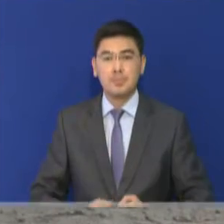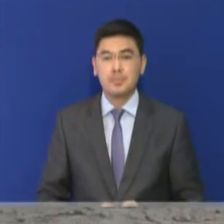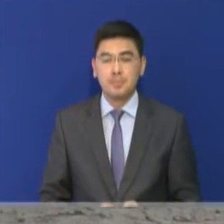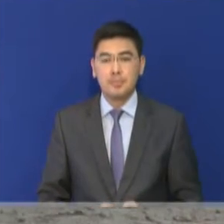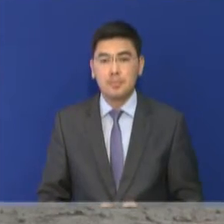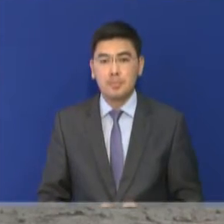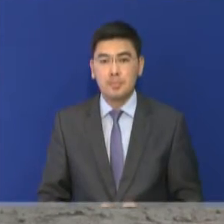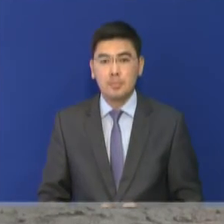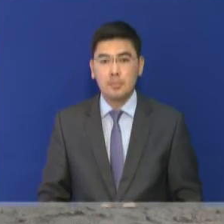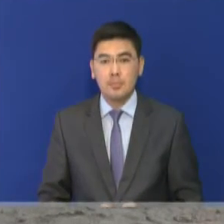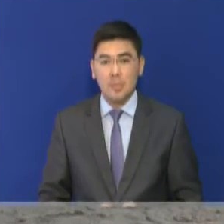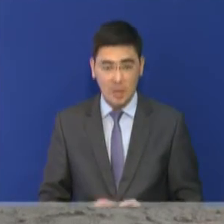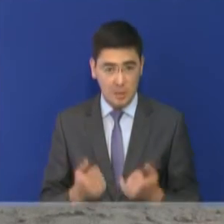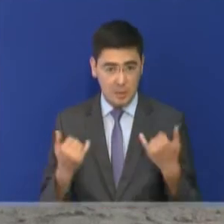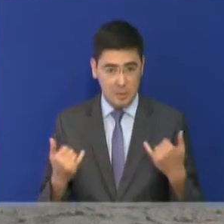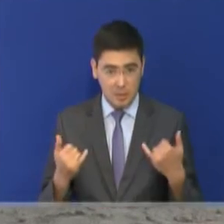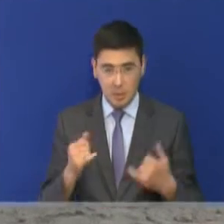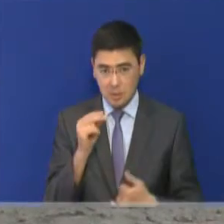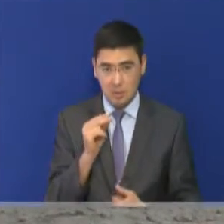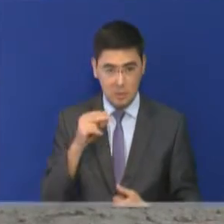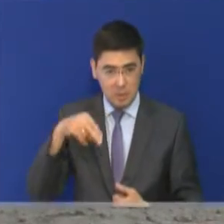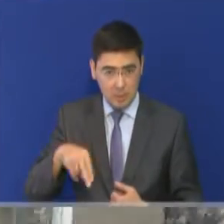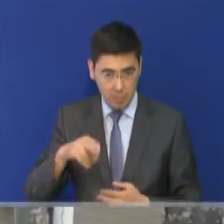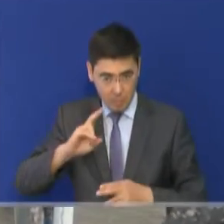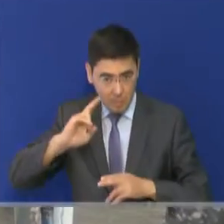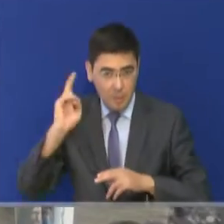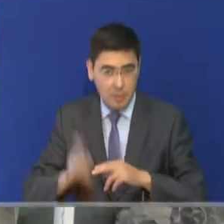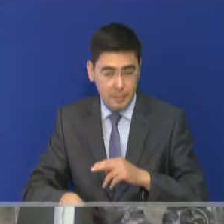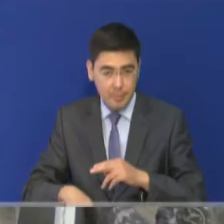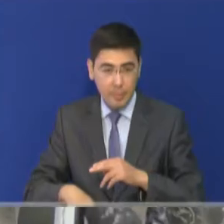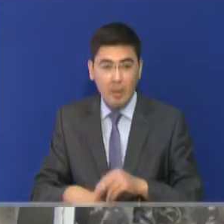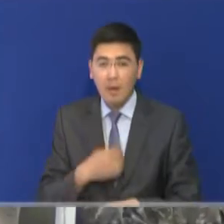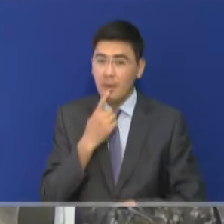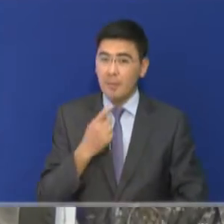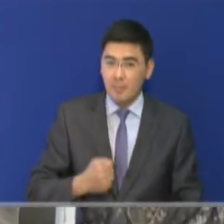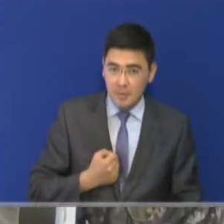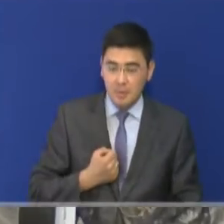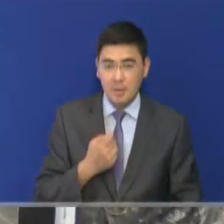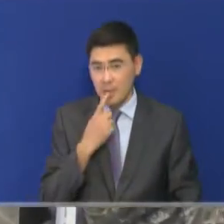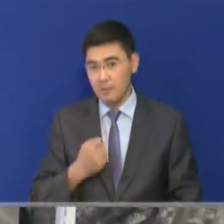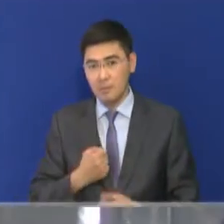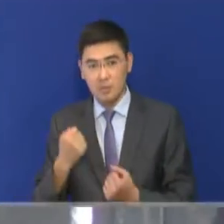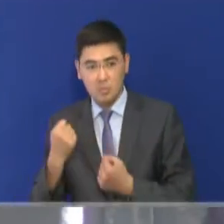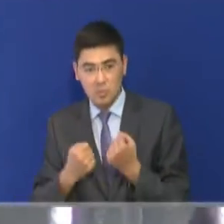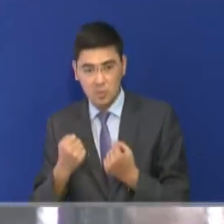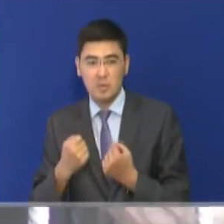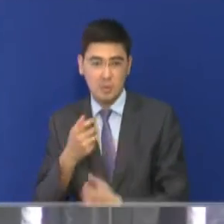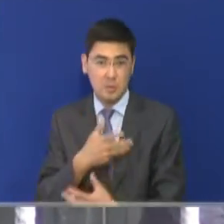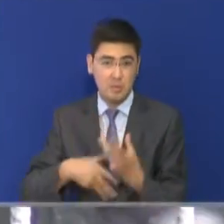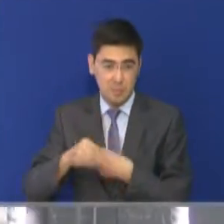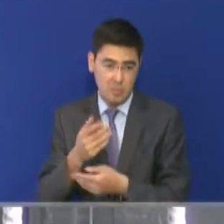С завершением действия режима чрезвычайного положения личный состав и военная техника регионального командования